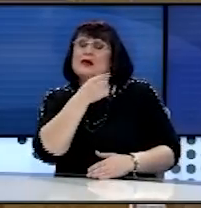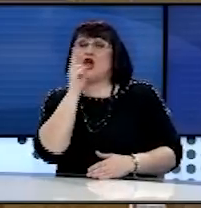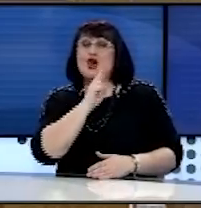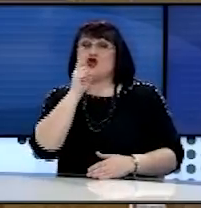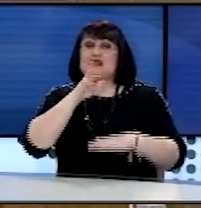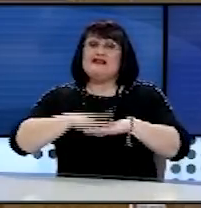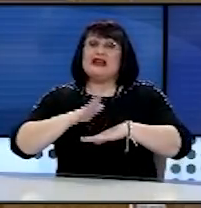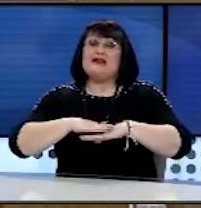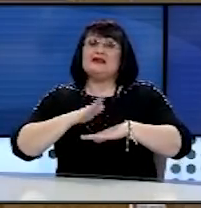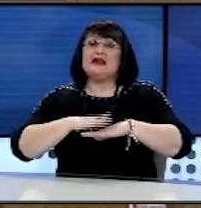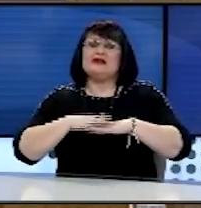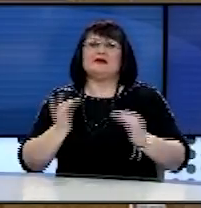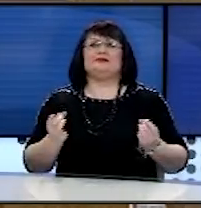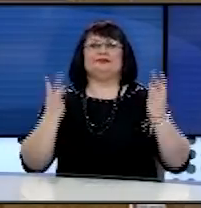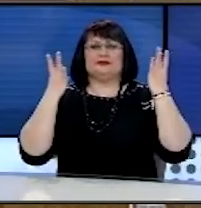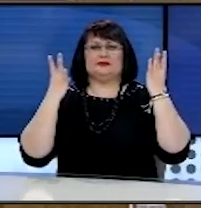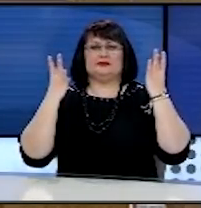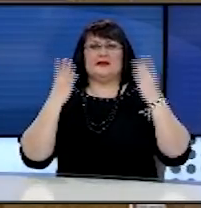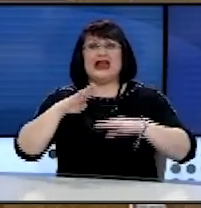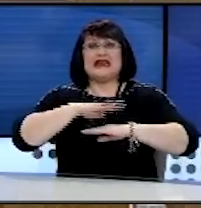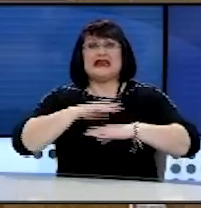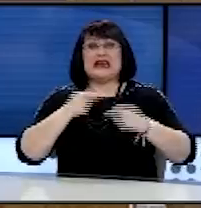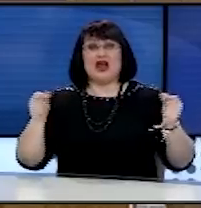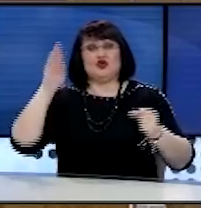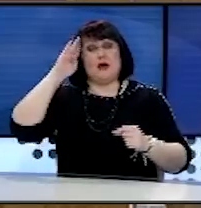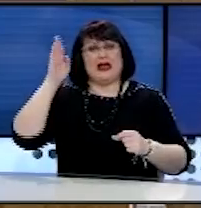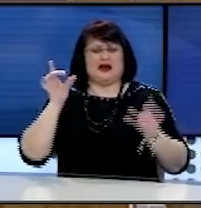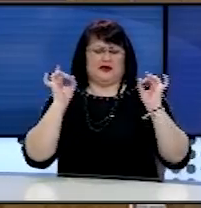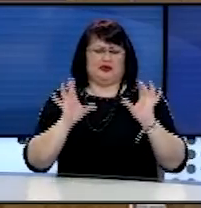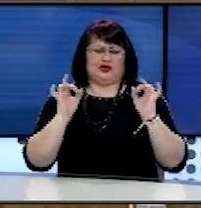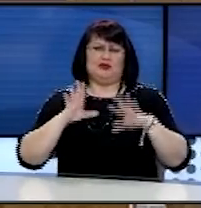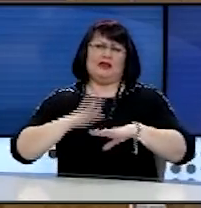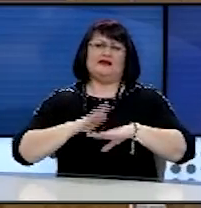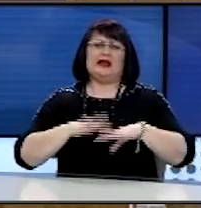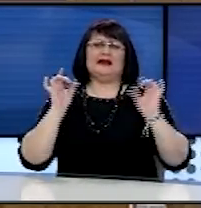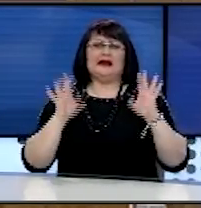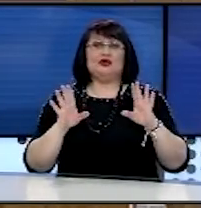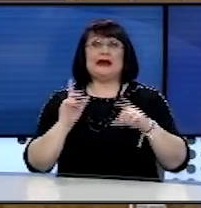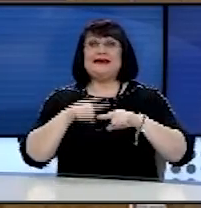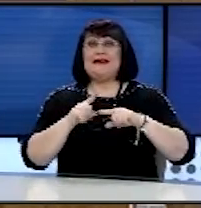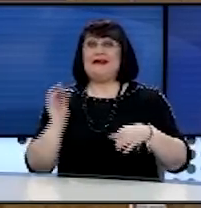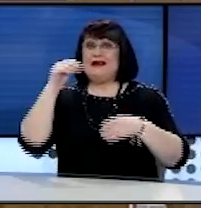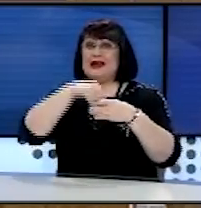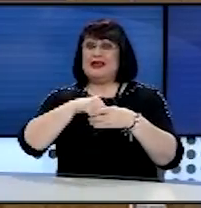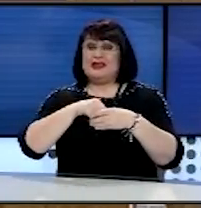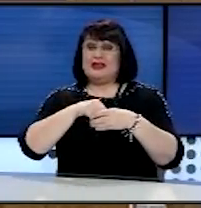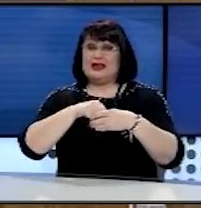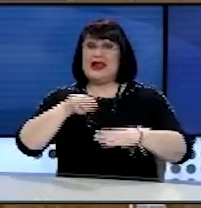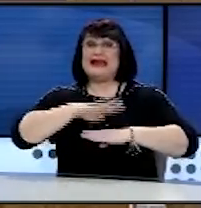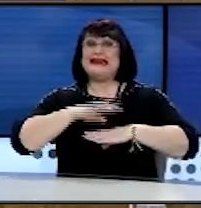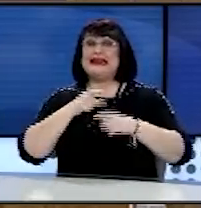Ρωσία, ξεπλένει εντελώς το ρόλο του ΝΑΤΟ, τον ΗΠΑ, αλλά και τη συμμετοχή της χώρας σε